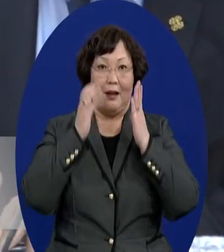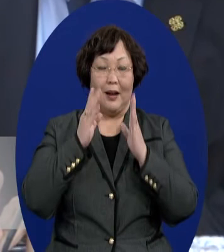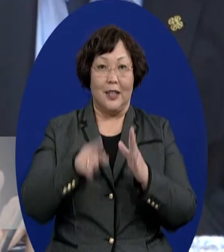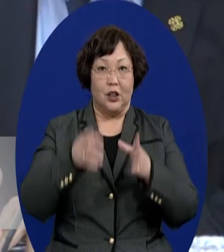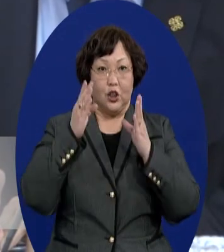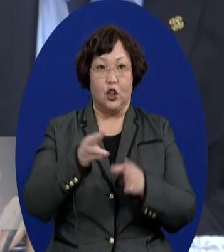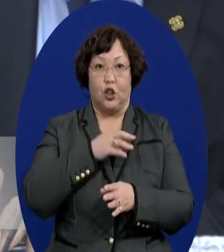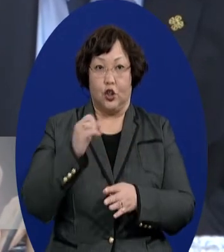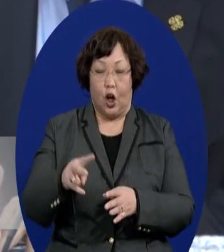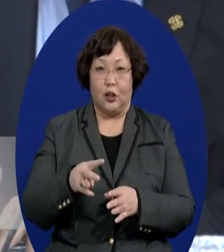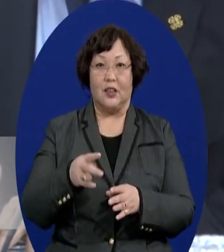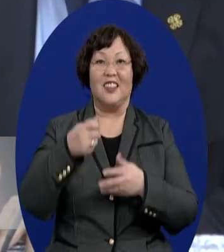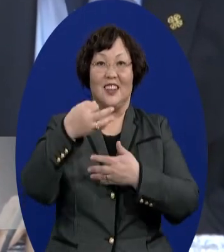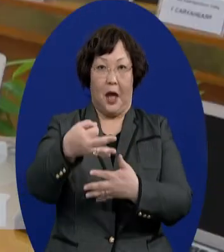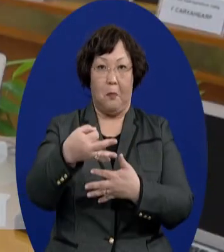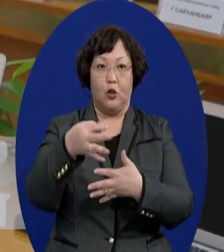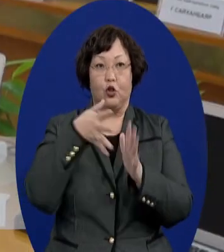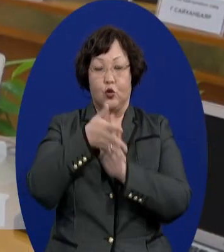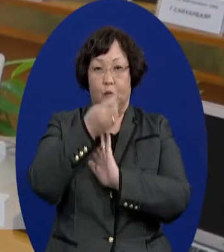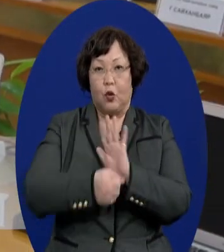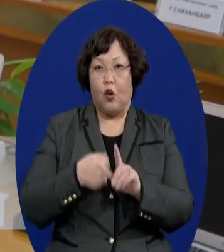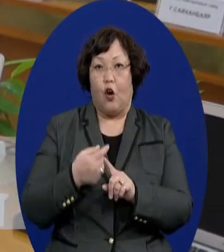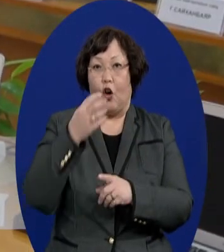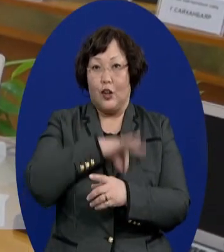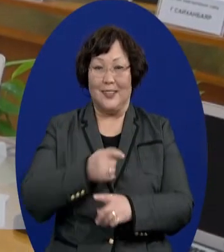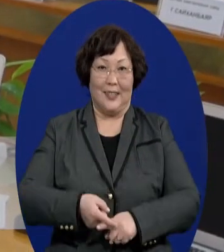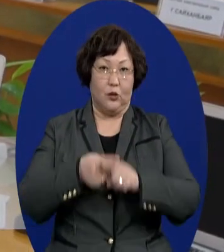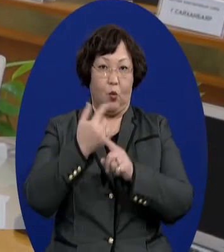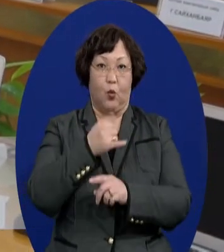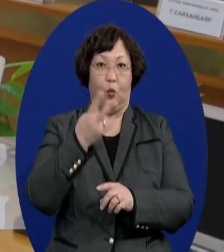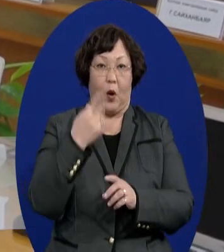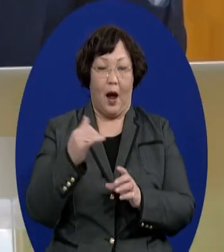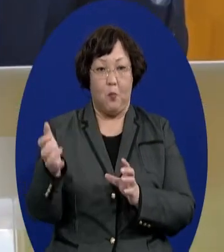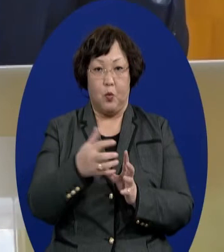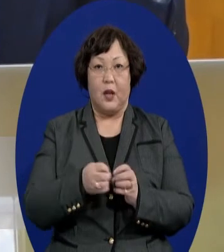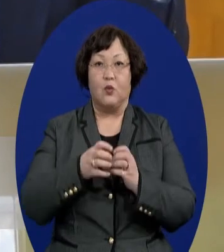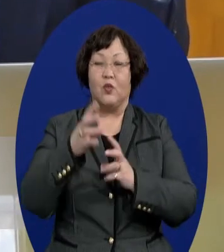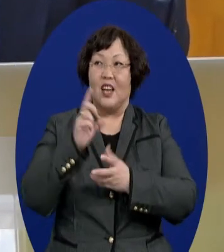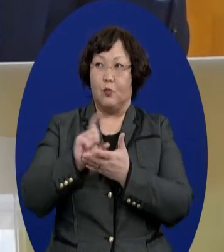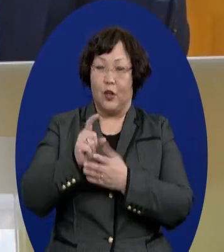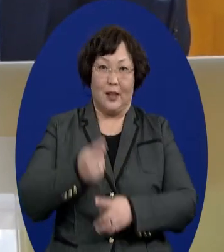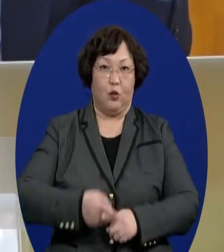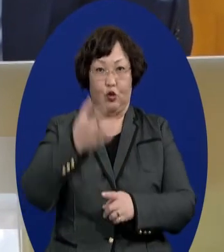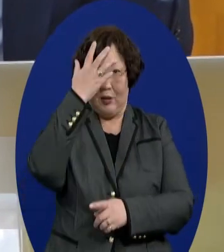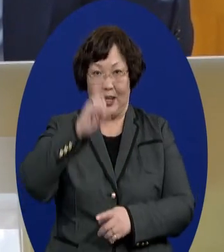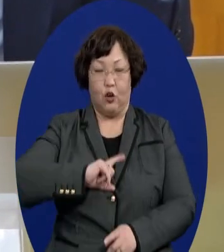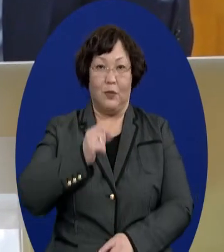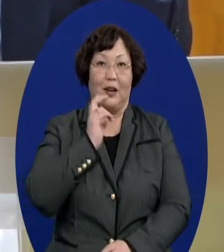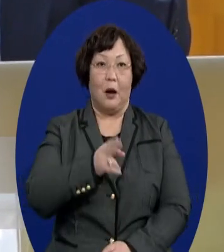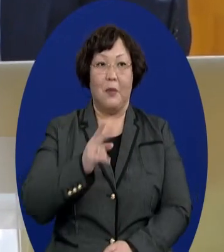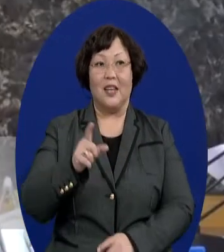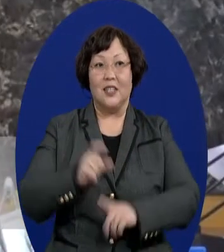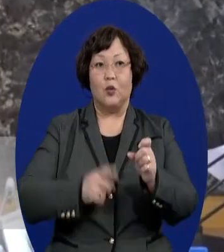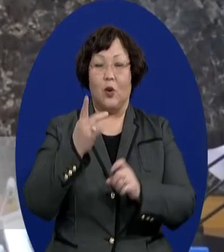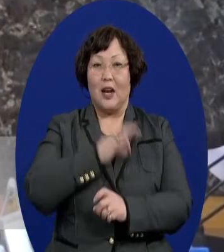тогтоол 8 хэсэгтэй. Тухайлбал төсвийн орлогыг сайжруулахын тулд уул уурхайн бүтээгдэхүүний экспортыг нэмэх, төрийн өмчит компаниудын эдийн засгийн өрөөгөөжийг